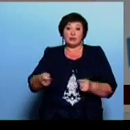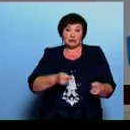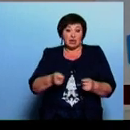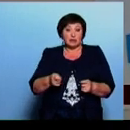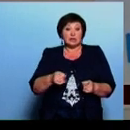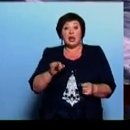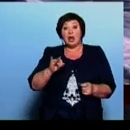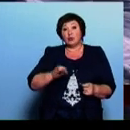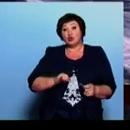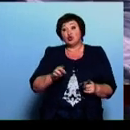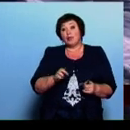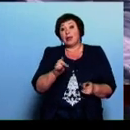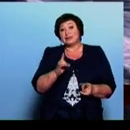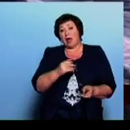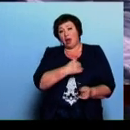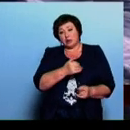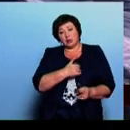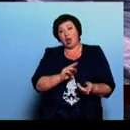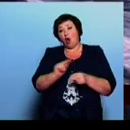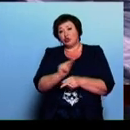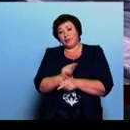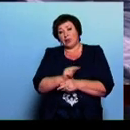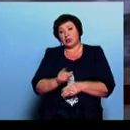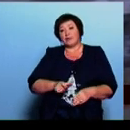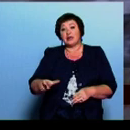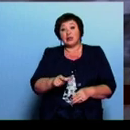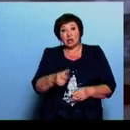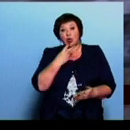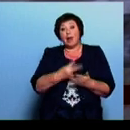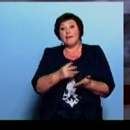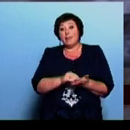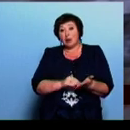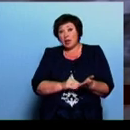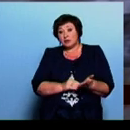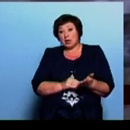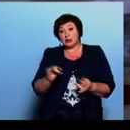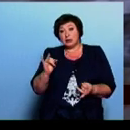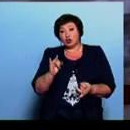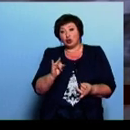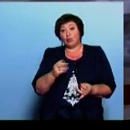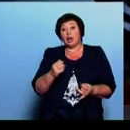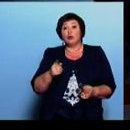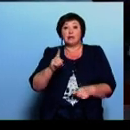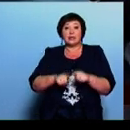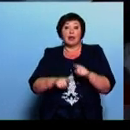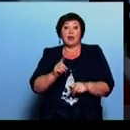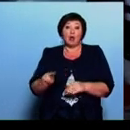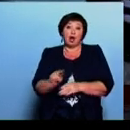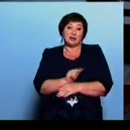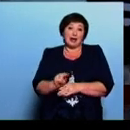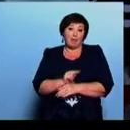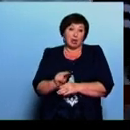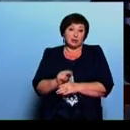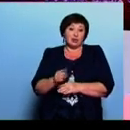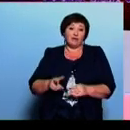Онлайн-опрос продлится до 14 сентября. Итоги опубликуют на сайте Дорожного министерства и в группе «Безопасные и качественные дороги»